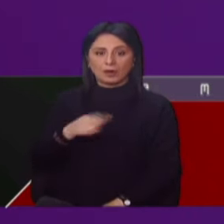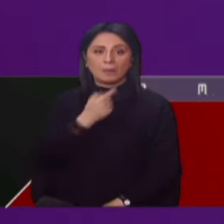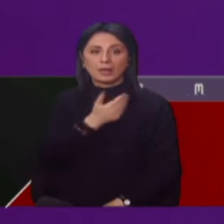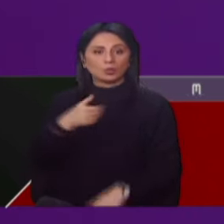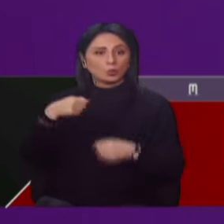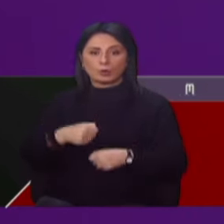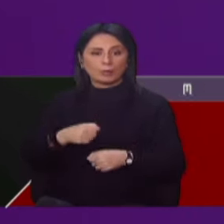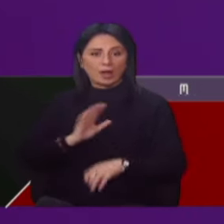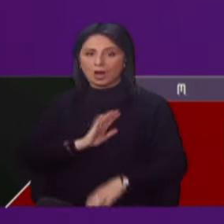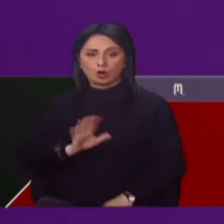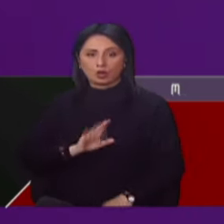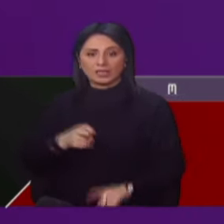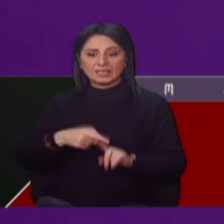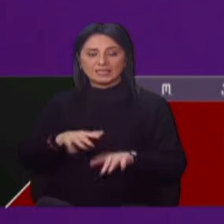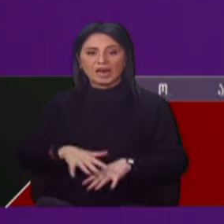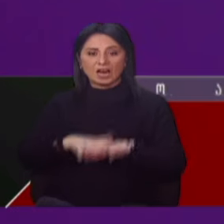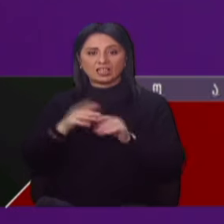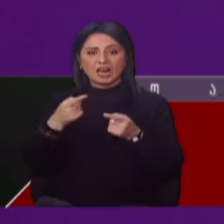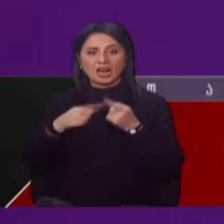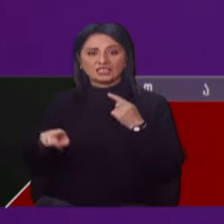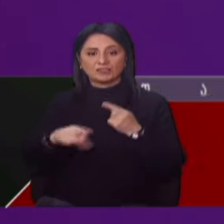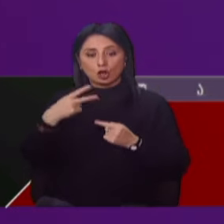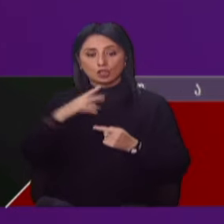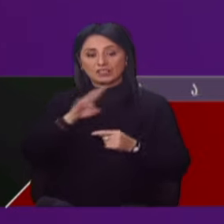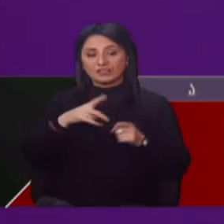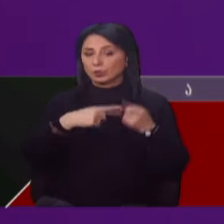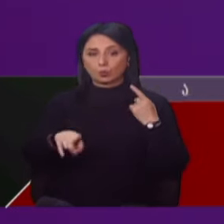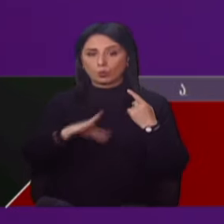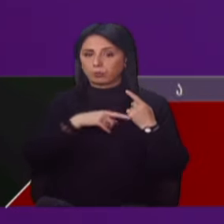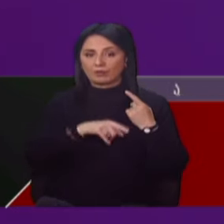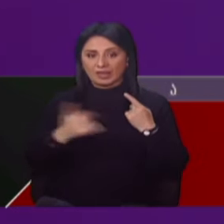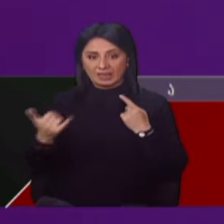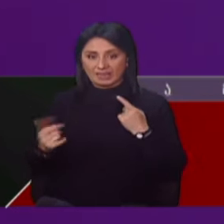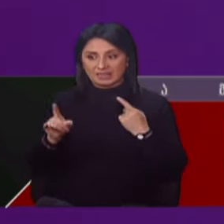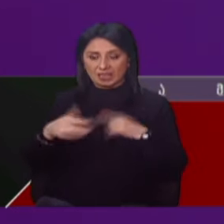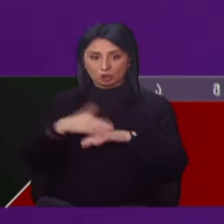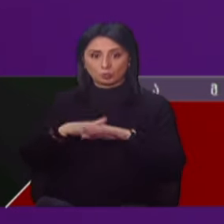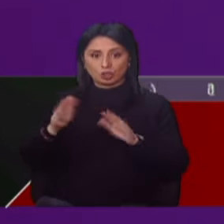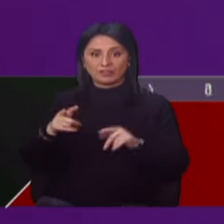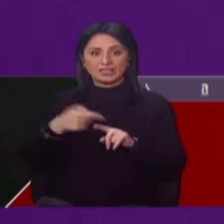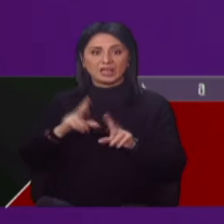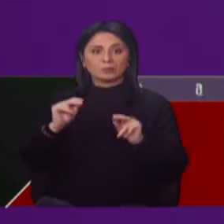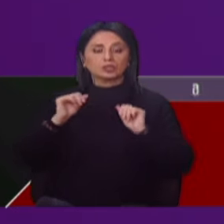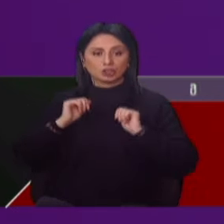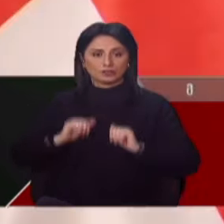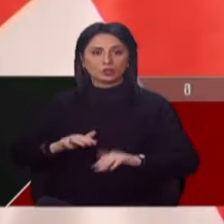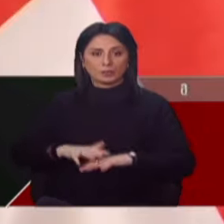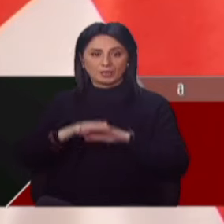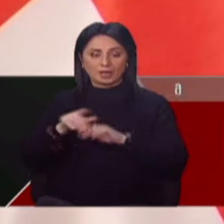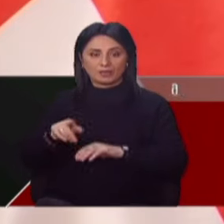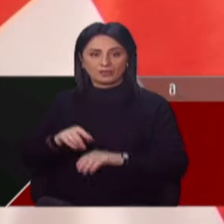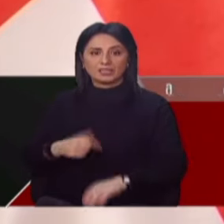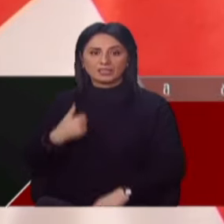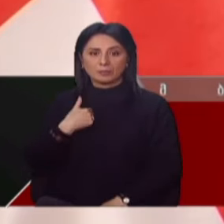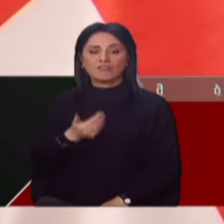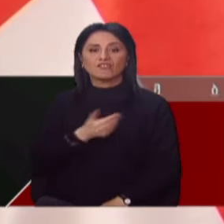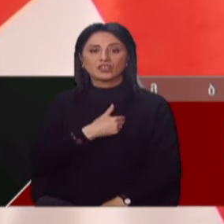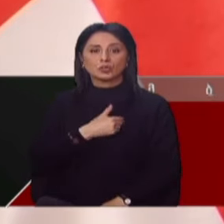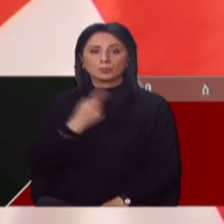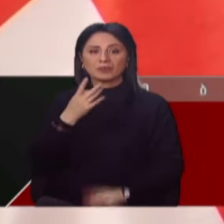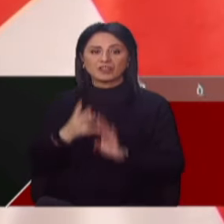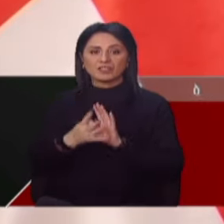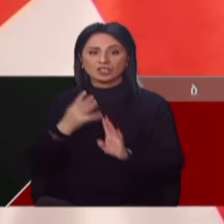ამის უფლება არ ქონდათ. ეს აქცია განსხვავებით 20 ივნისის აქციისგან, აი დღეს რაც ქუჩაში ხდება, ეს არის მშვიდობიანი აქცია. მე მისურვებდი, რომ